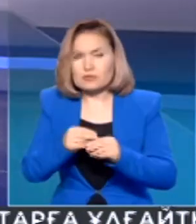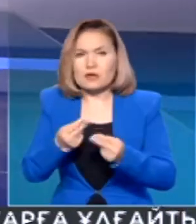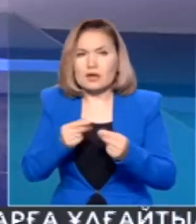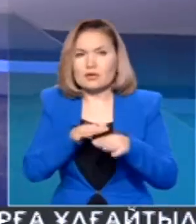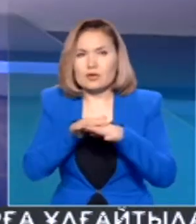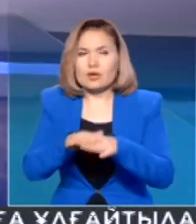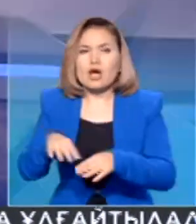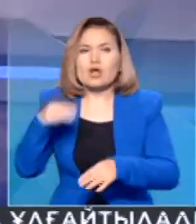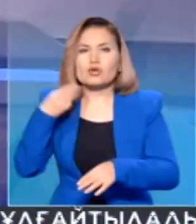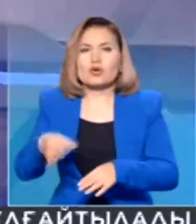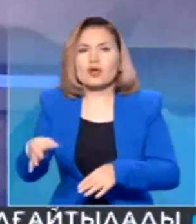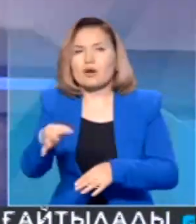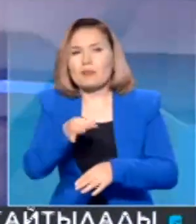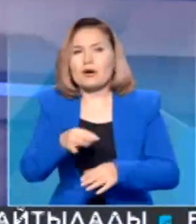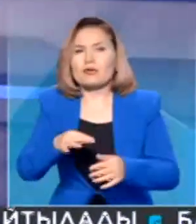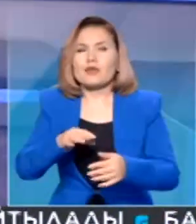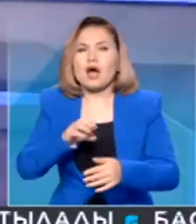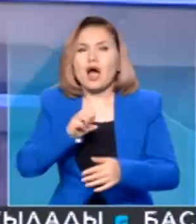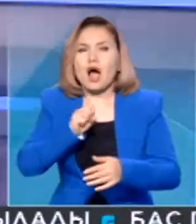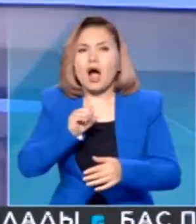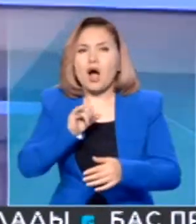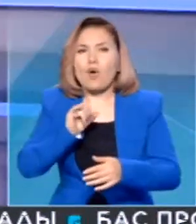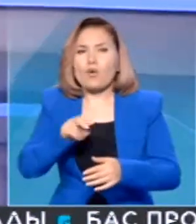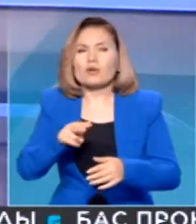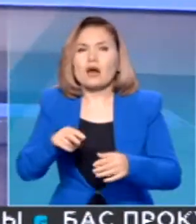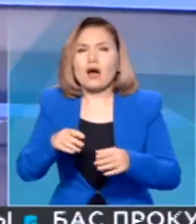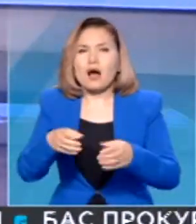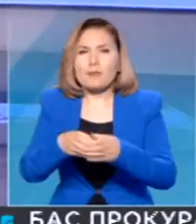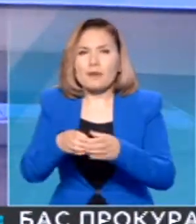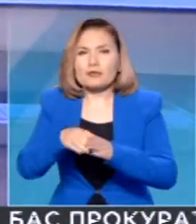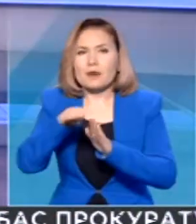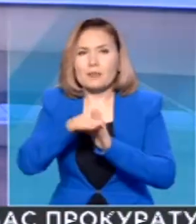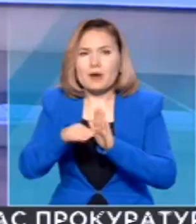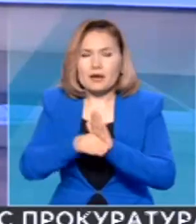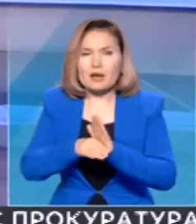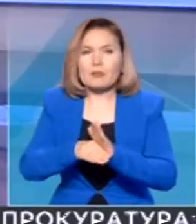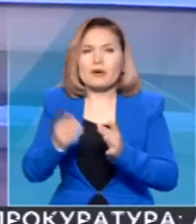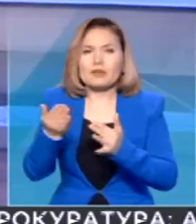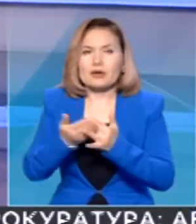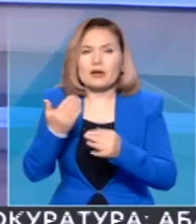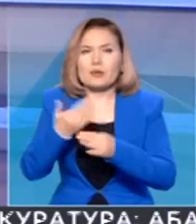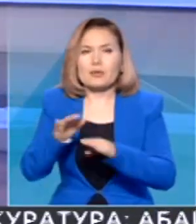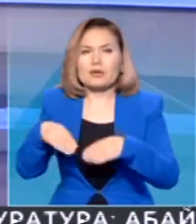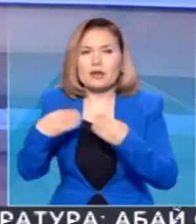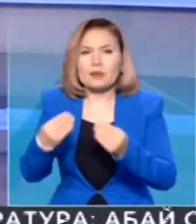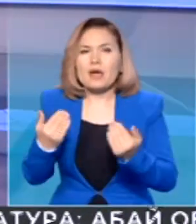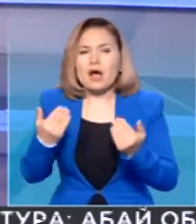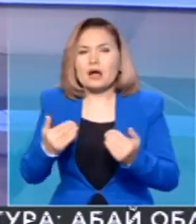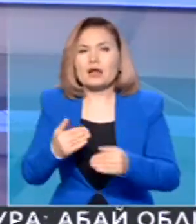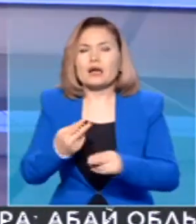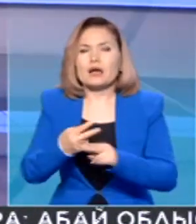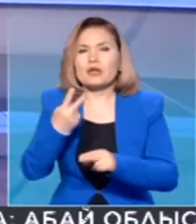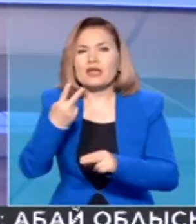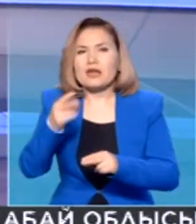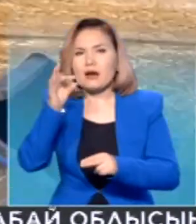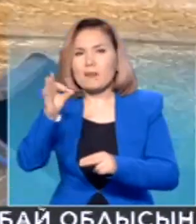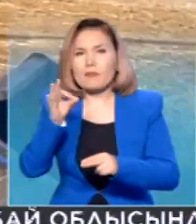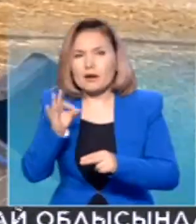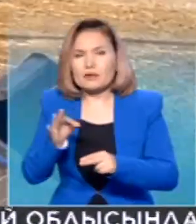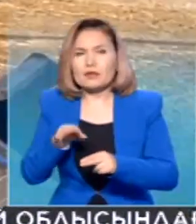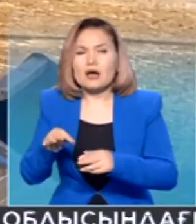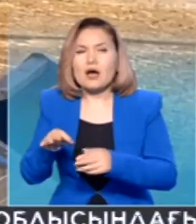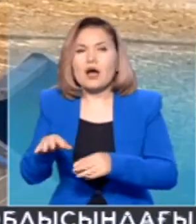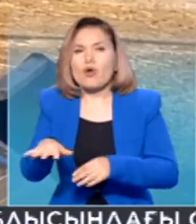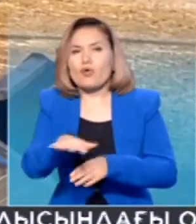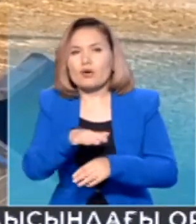Түркістан облысында тұрғындарға ауыл аманаты бағдарламасы бойынша жеңілдетілген несие беріле бастады. Қазірдің өзінде 2,5% несиеге